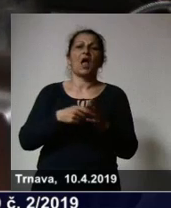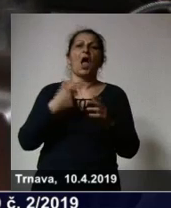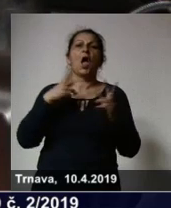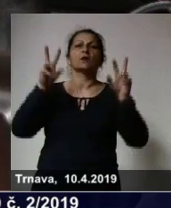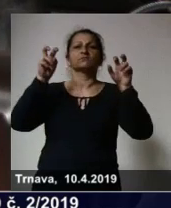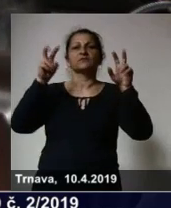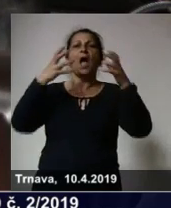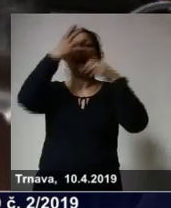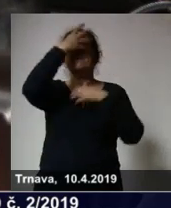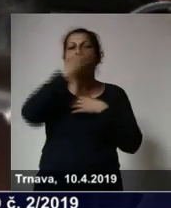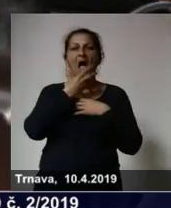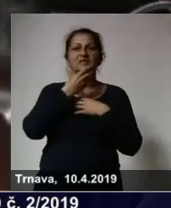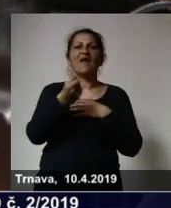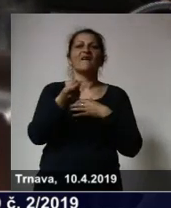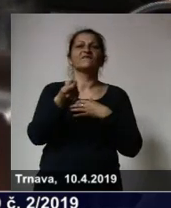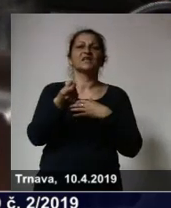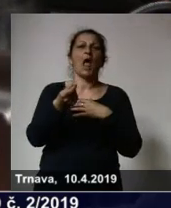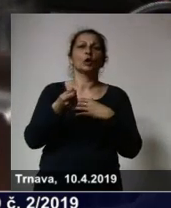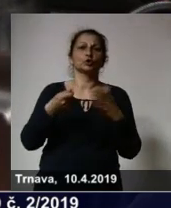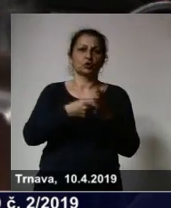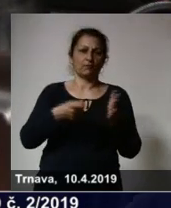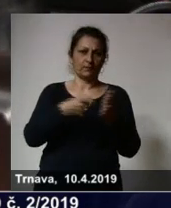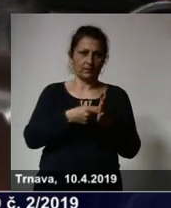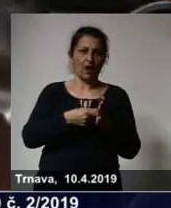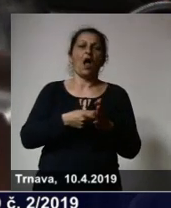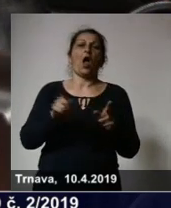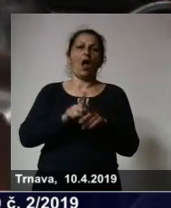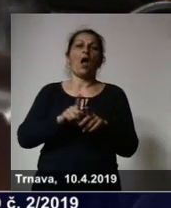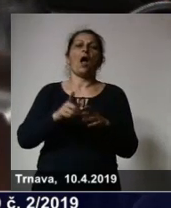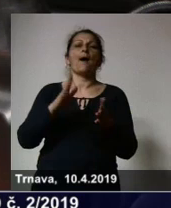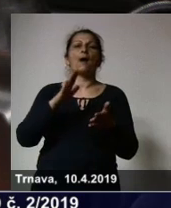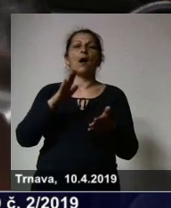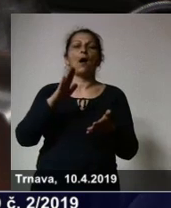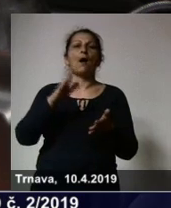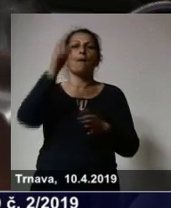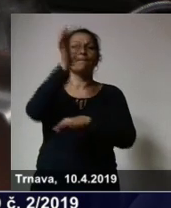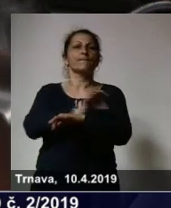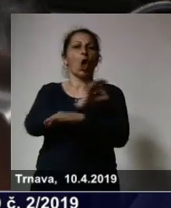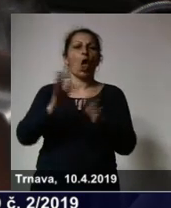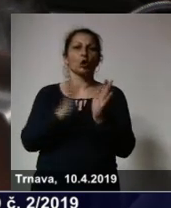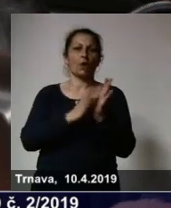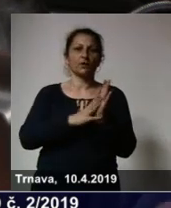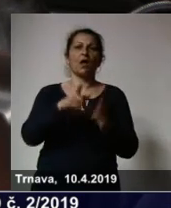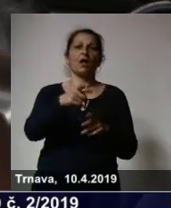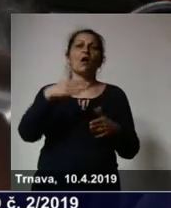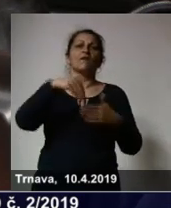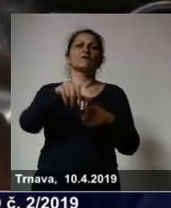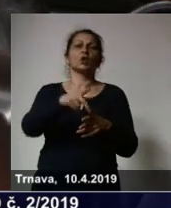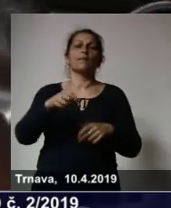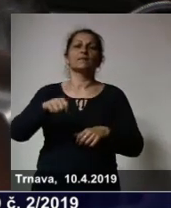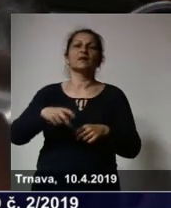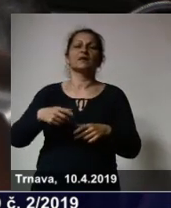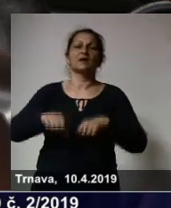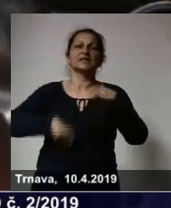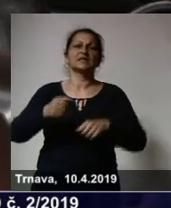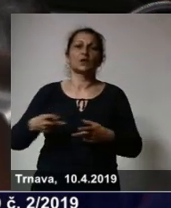na združenie finančných prostriedkov a zabezpečenie projektovej dokumentácie pre spomínanú cyklotresu, ktorú sme